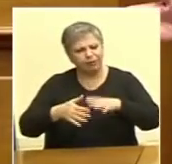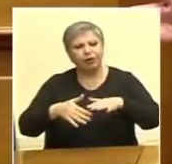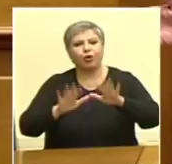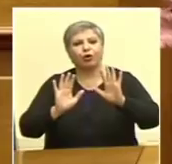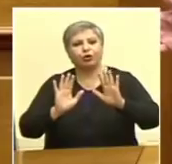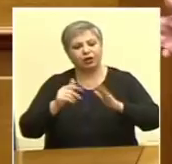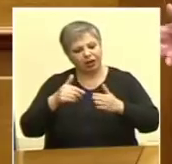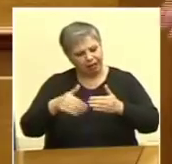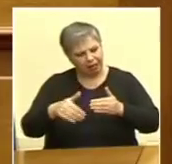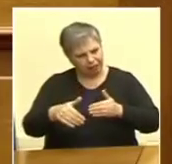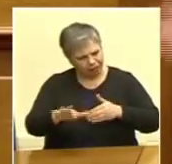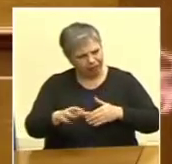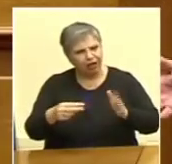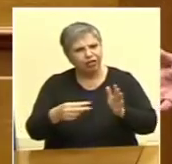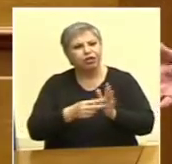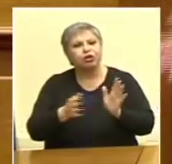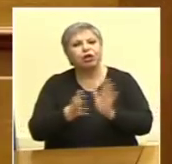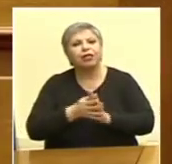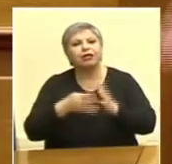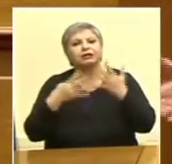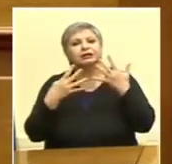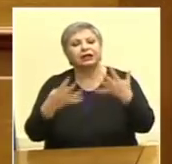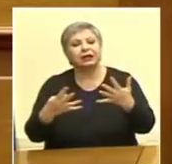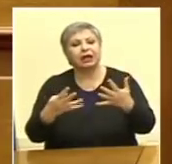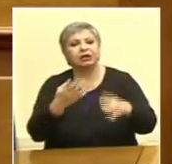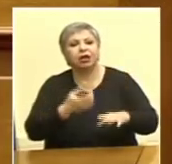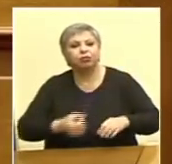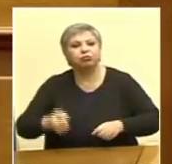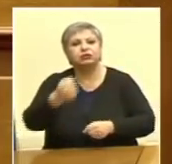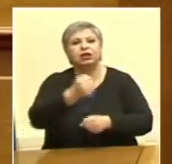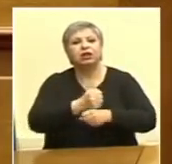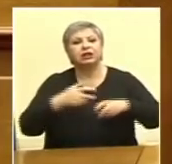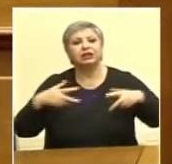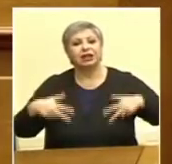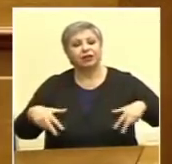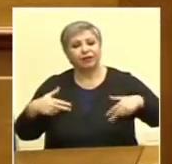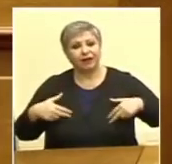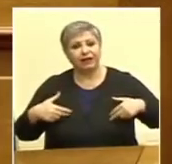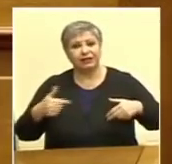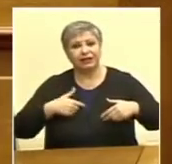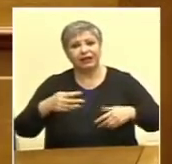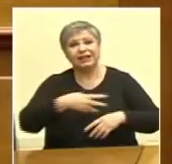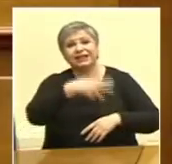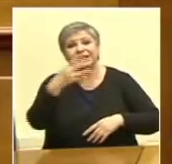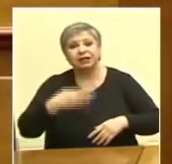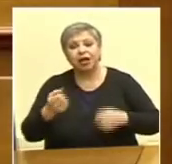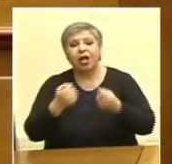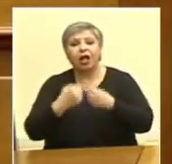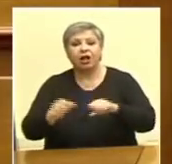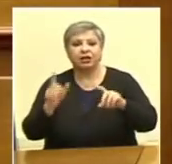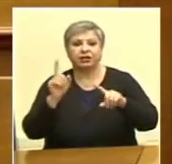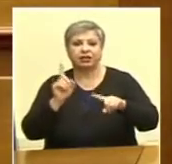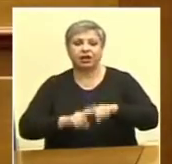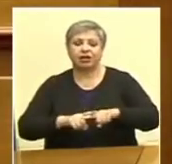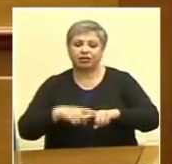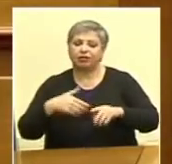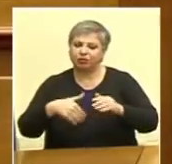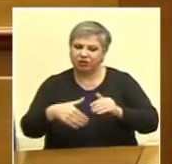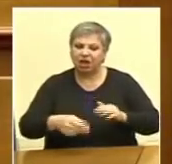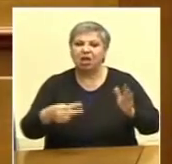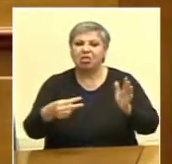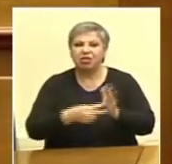ξημερώνει σε λίγες μέρες. Κυβέρνηση θα είναι ο ΣΥΡΙΖΑ και η ΑΝΕΛ. Κυβέρνηση θα είναι ο ΣΥΡΙΖΑ και το 2020 και